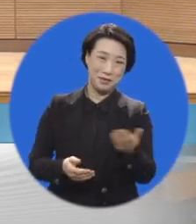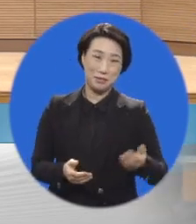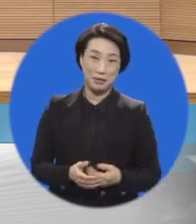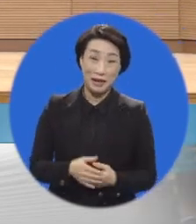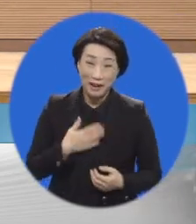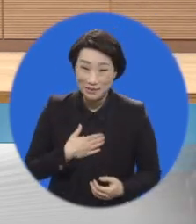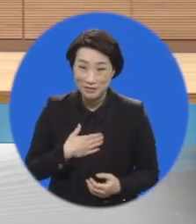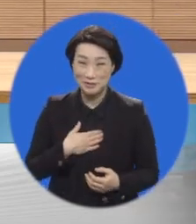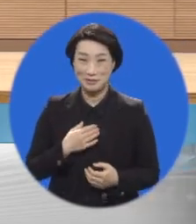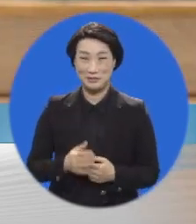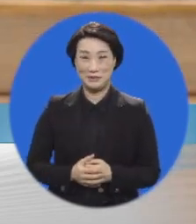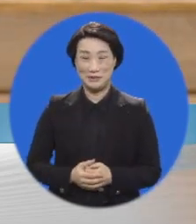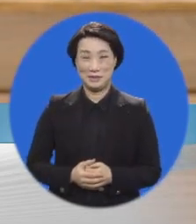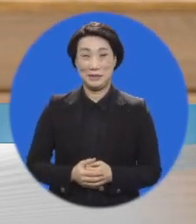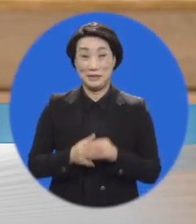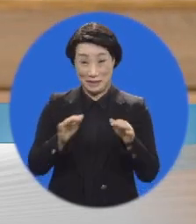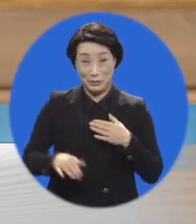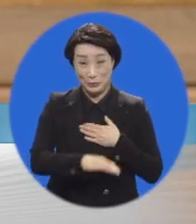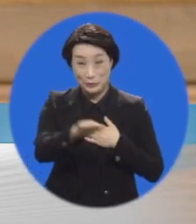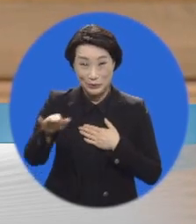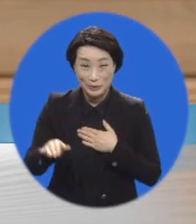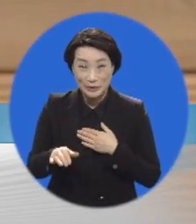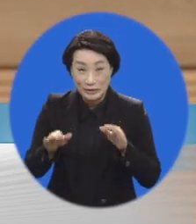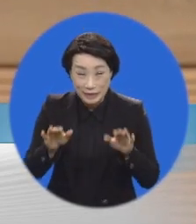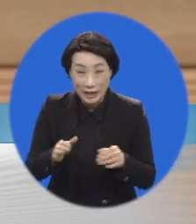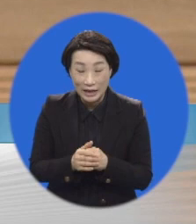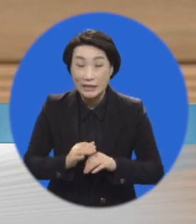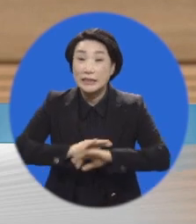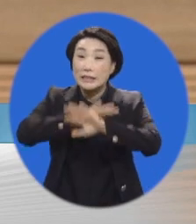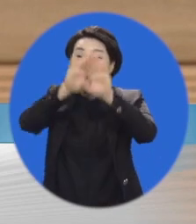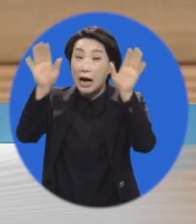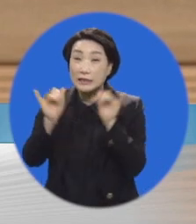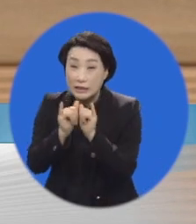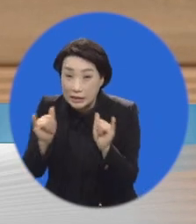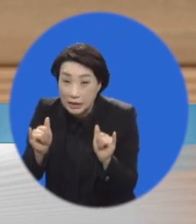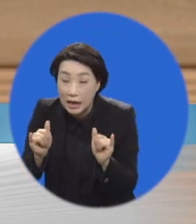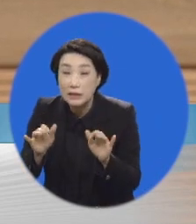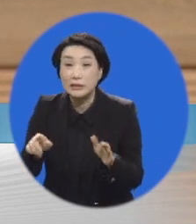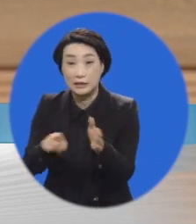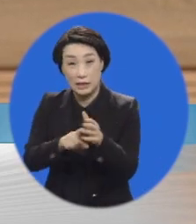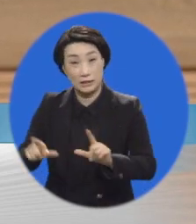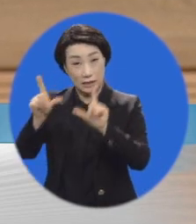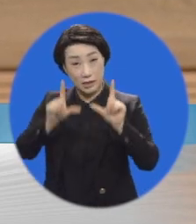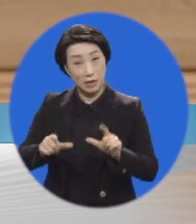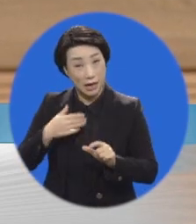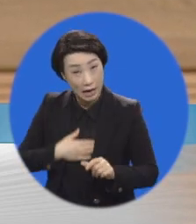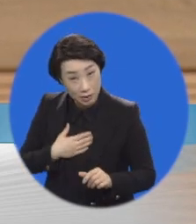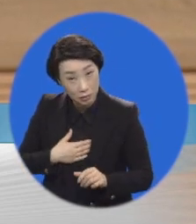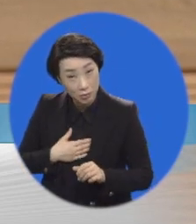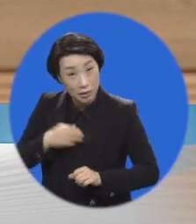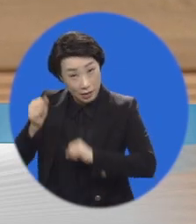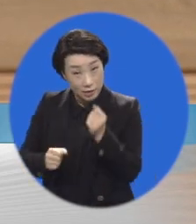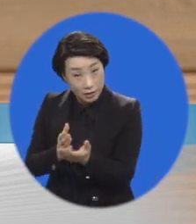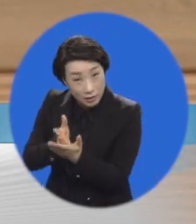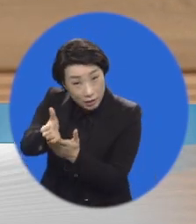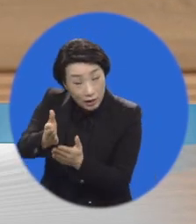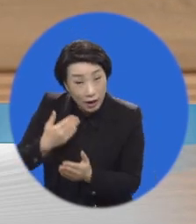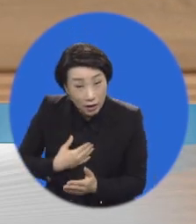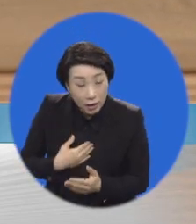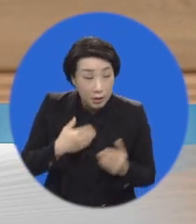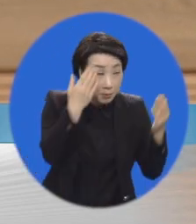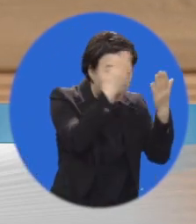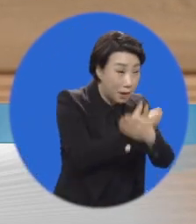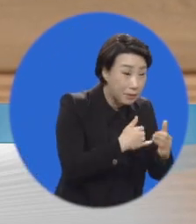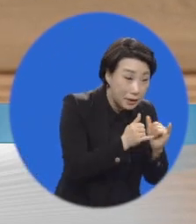응? 그렇잖아요 응? 그래서 우리는 낮의 인간은 신앙생활을 알고 하고